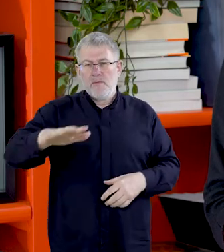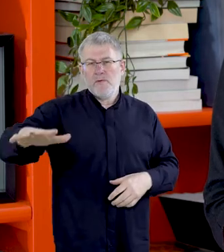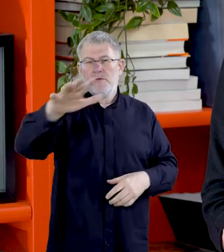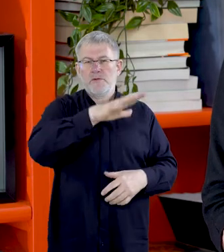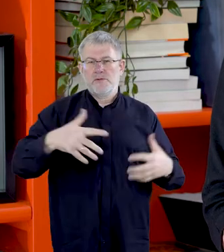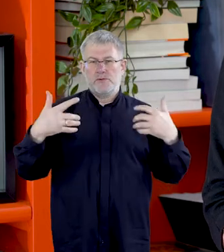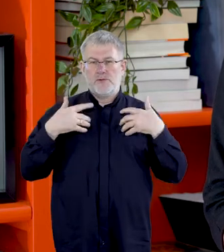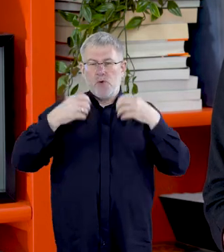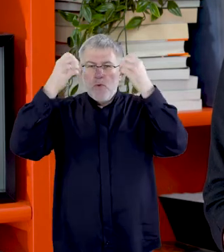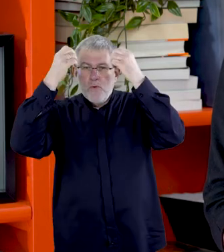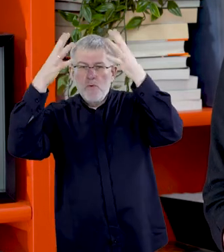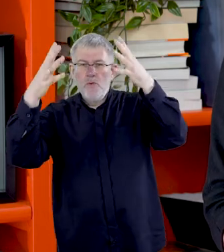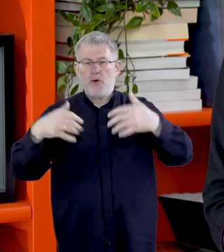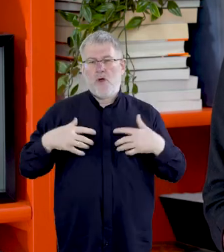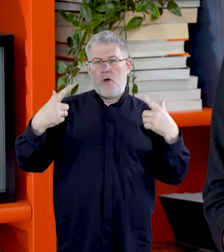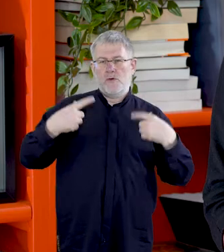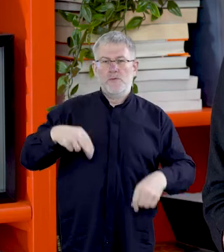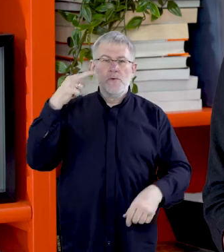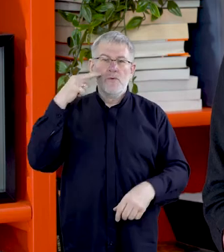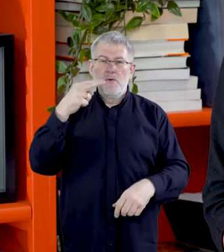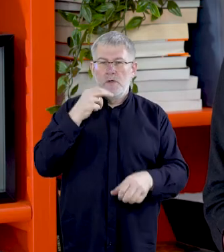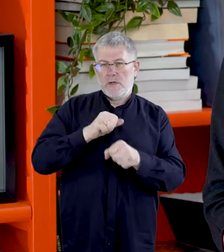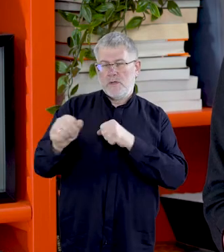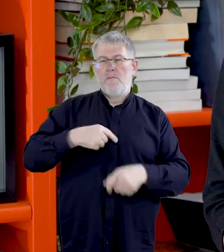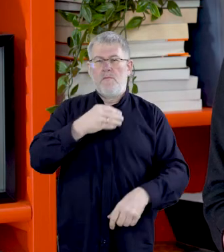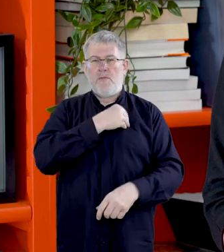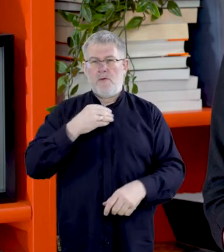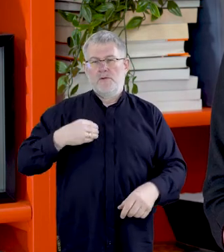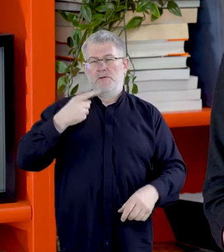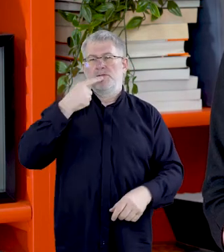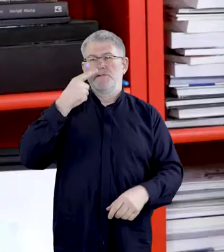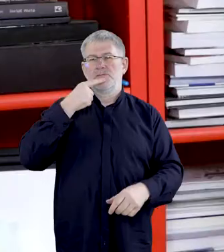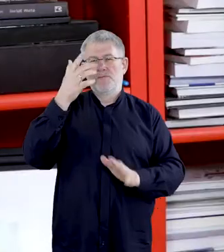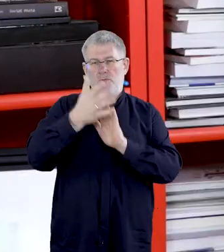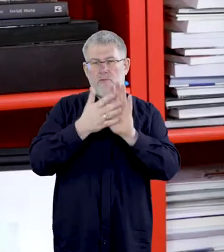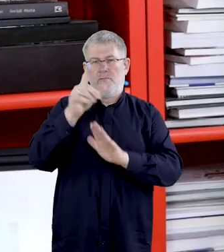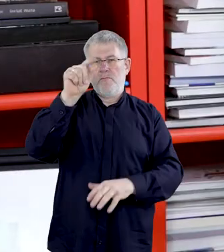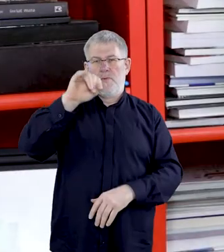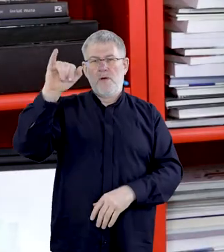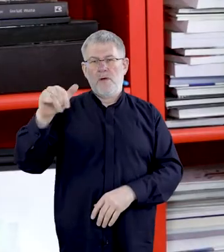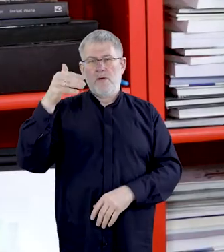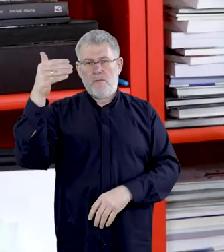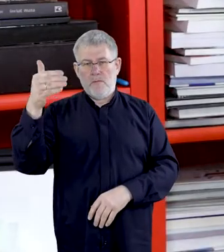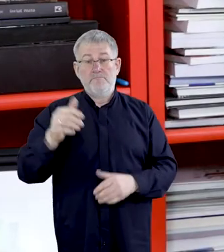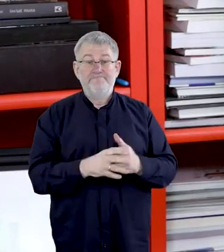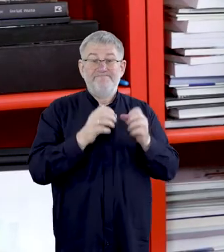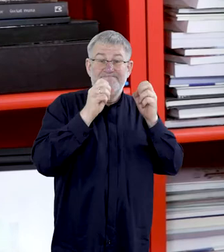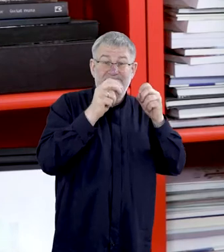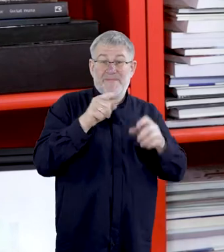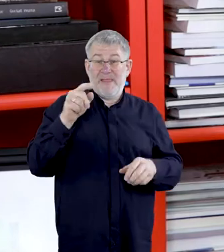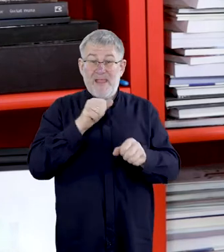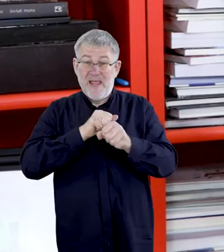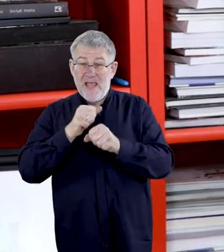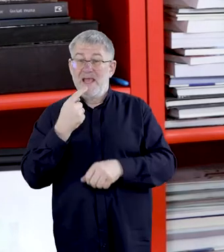bazą kultury osób głuchych jest polski język migowy. To, no tak, bo ten język jest